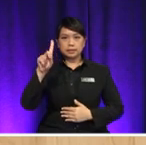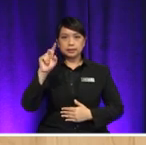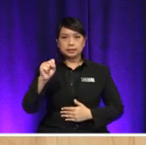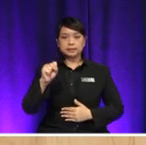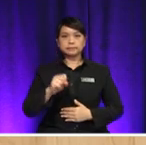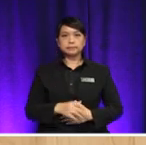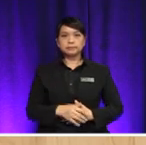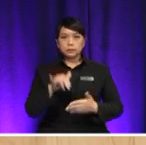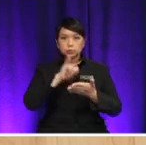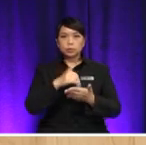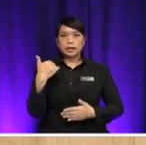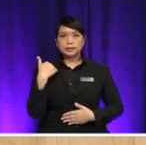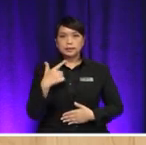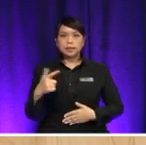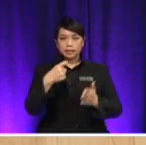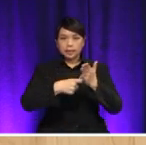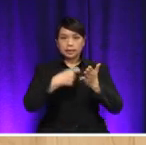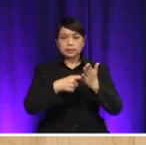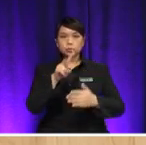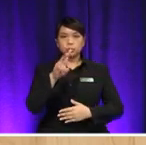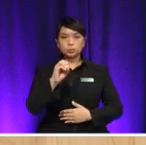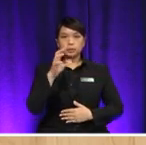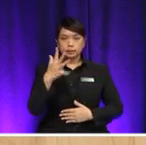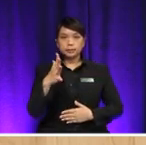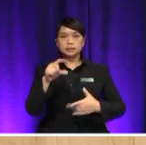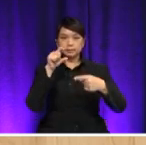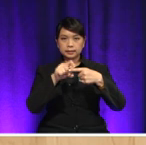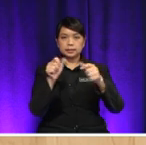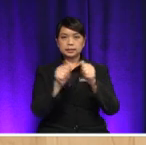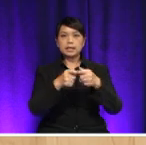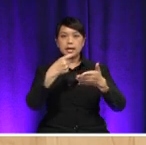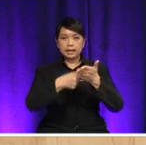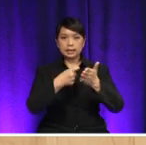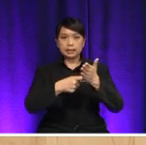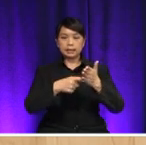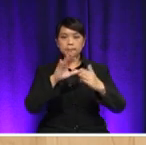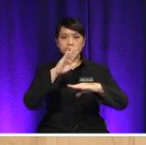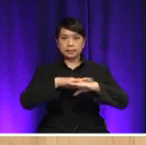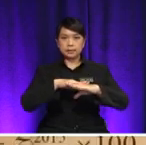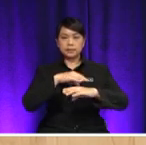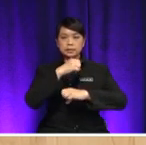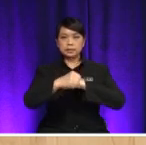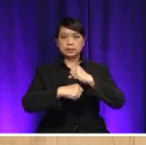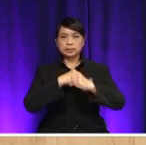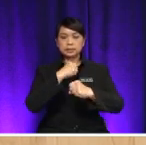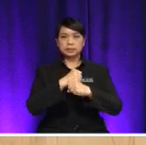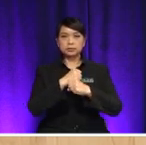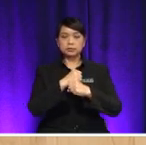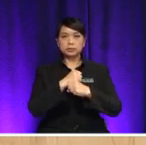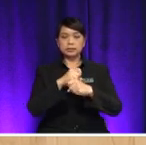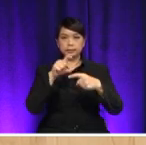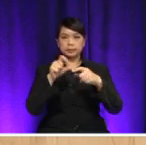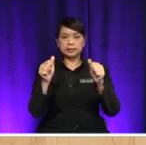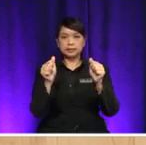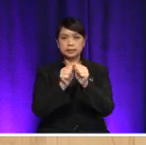harga pada tahun 2015 dibagikan dengan harga pada tahun 2000 Diharapkan dengan 100 macam dalam